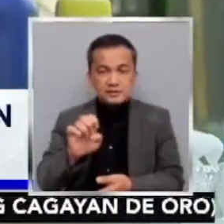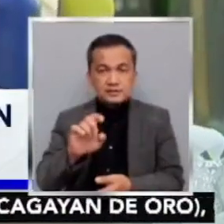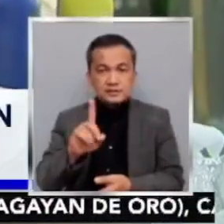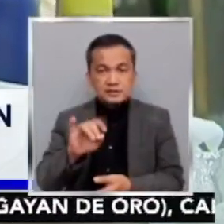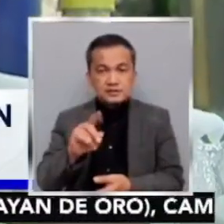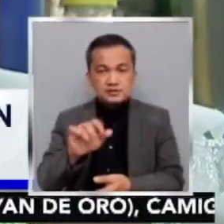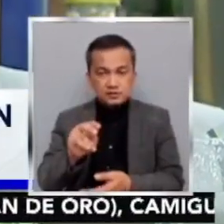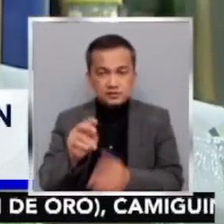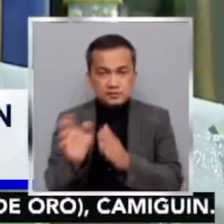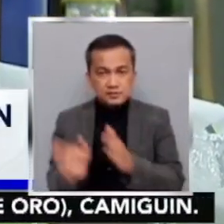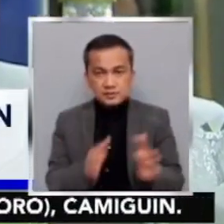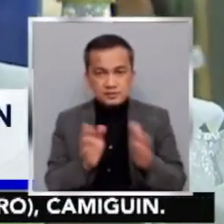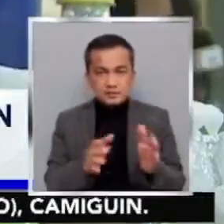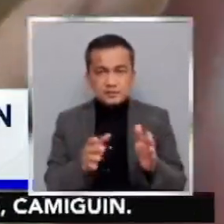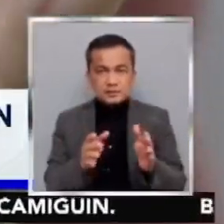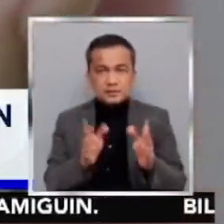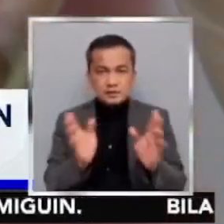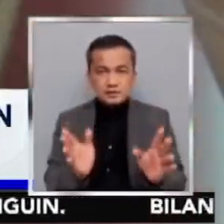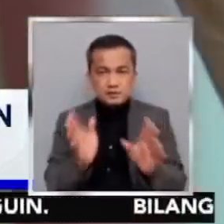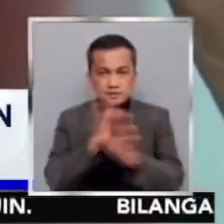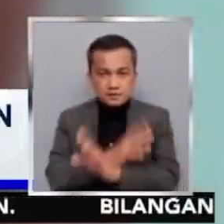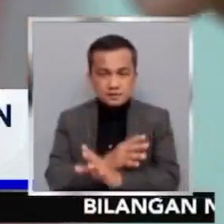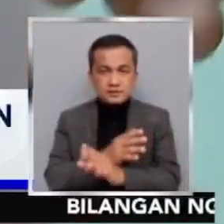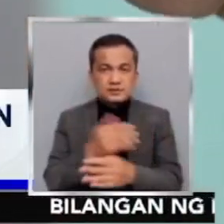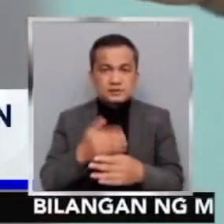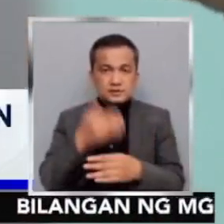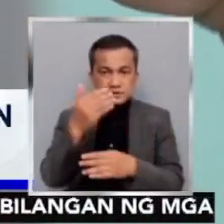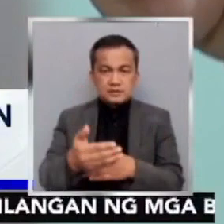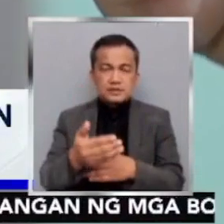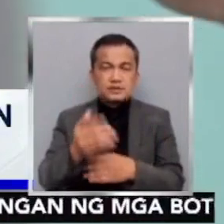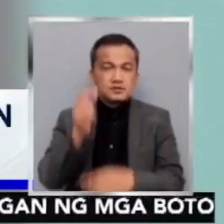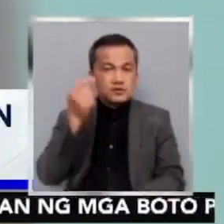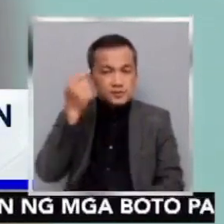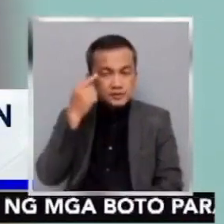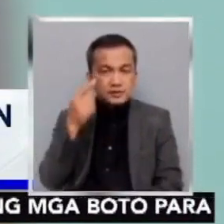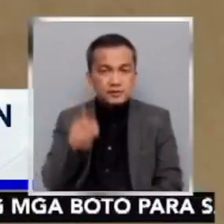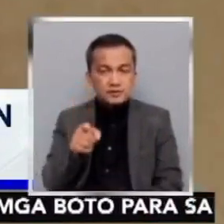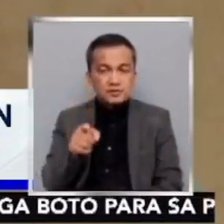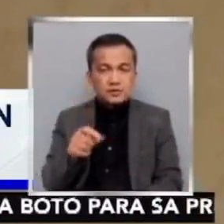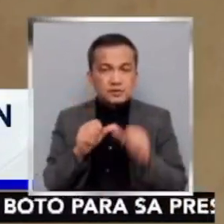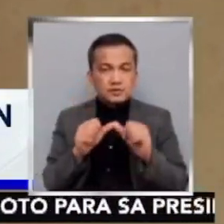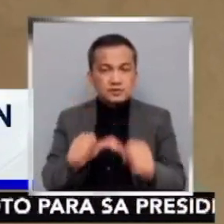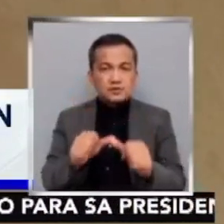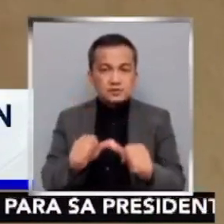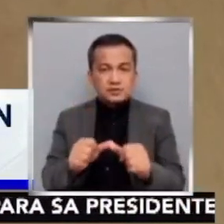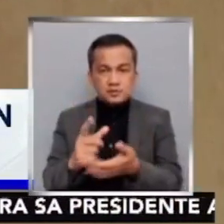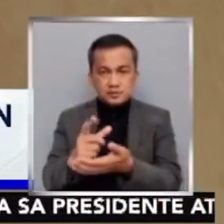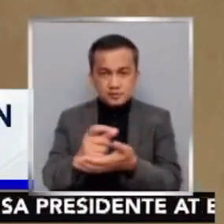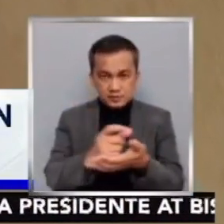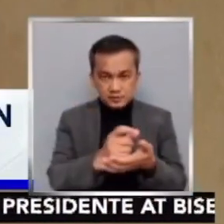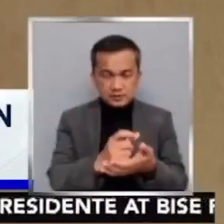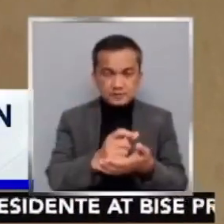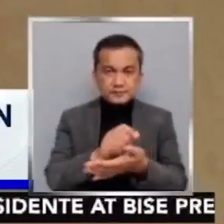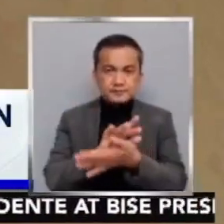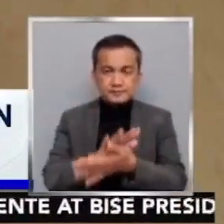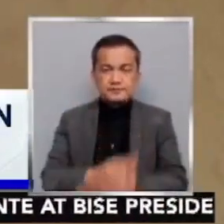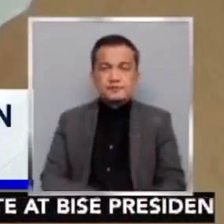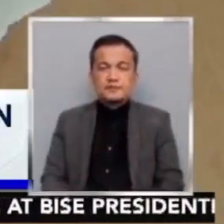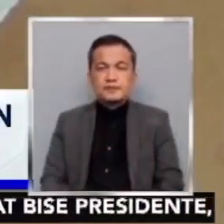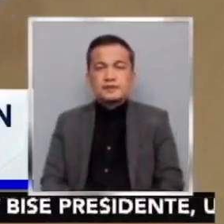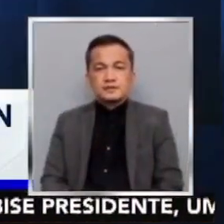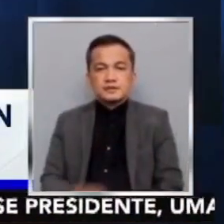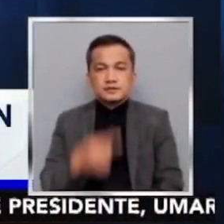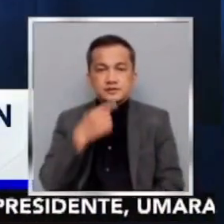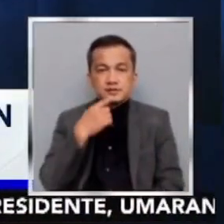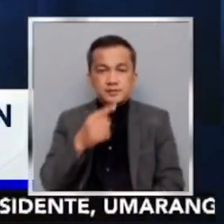nila ang transition sa susunod na administrasyon para maipagpatuloy ang bakunahan kontra COVID. Sabi naman ni Secretary